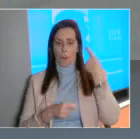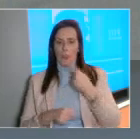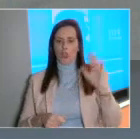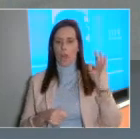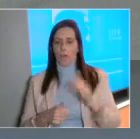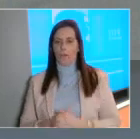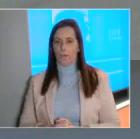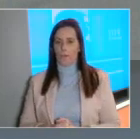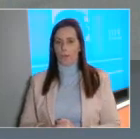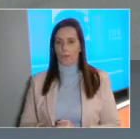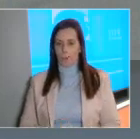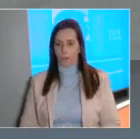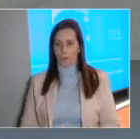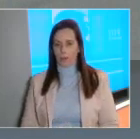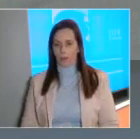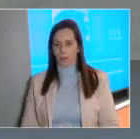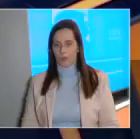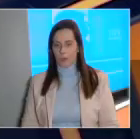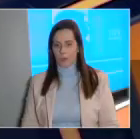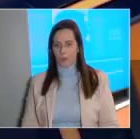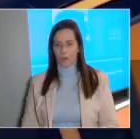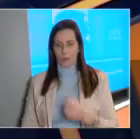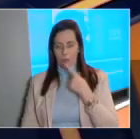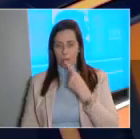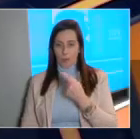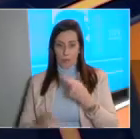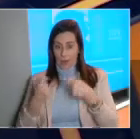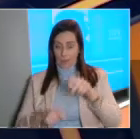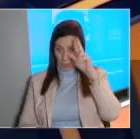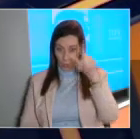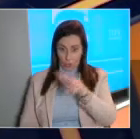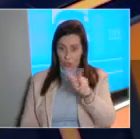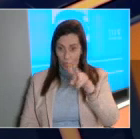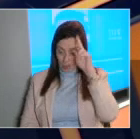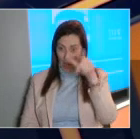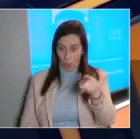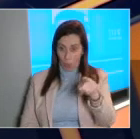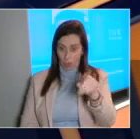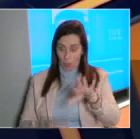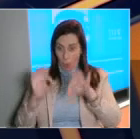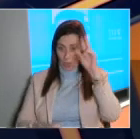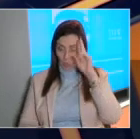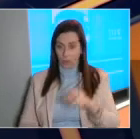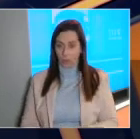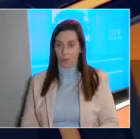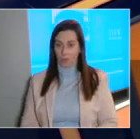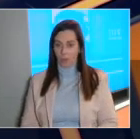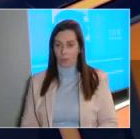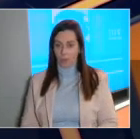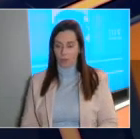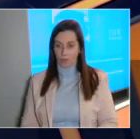אנחנו פה תחת שלטון ארגון פשע. כן, שנייה, אורי, רונית, כן, את מדברת עדיין על חברת ליכוד, היא רשומה היום כחברת ליכוד, היא גם מצביעת ליכוד. ויש כמוני עוד רבים. יכול להיות